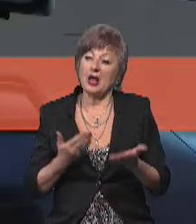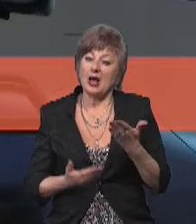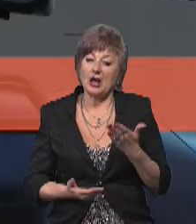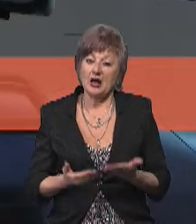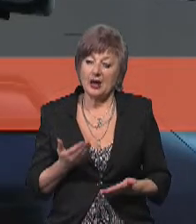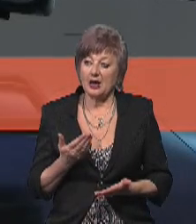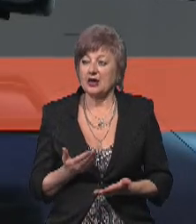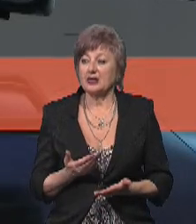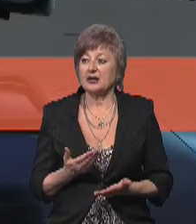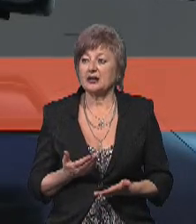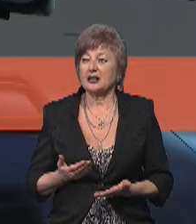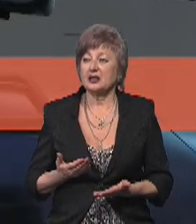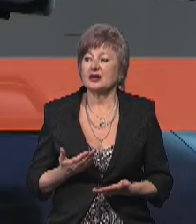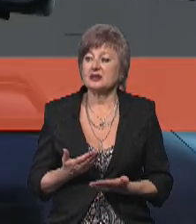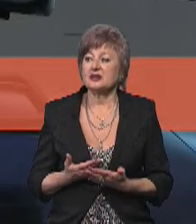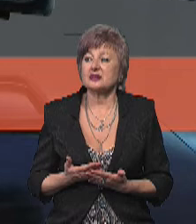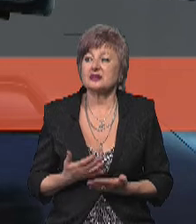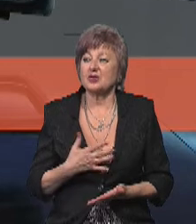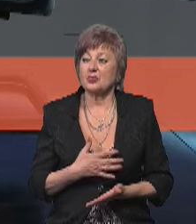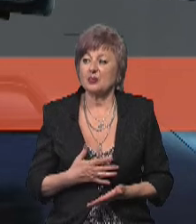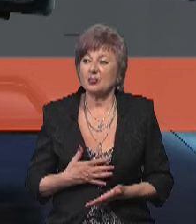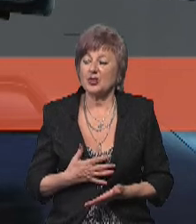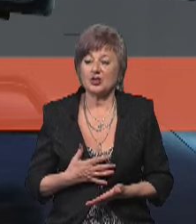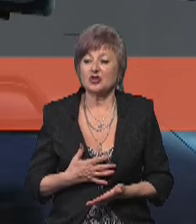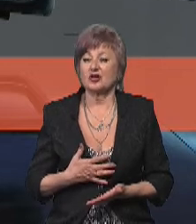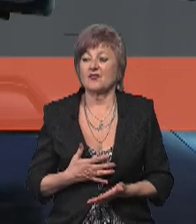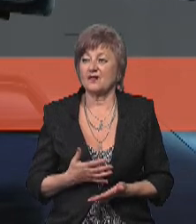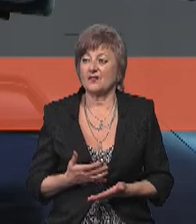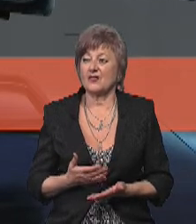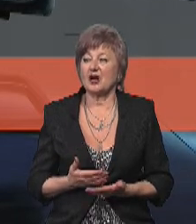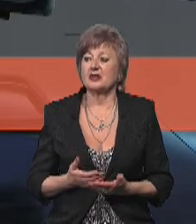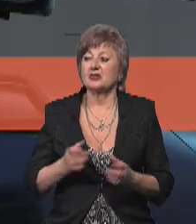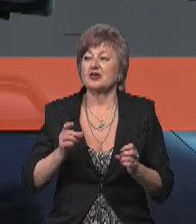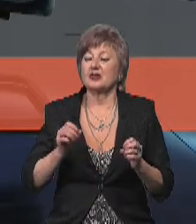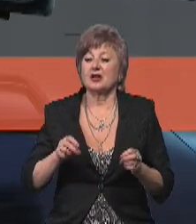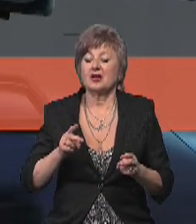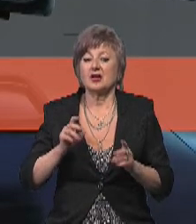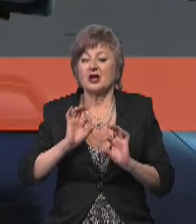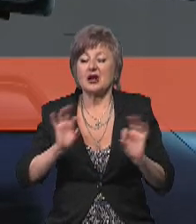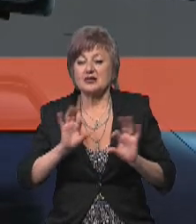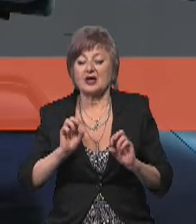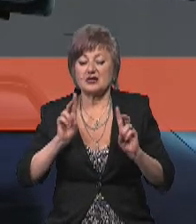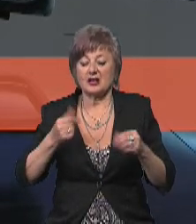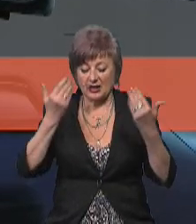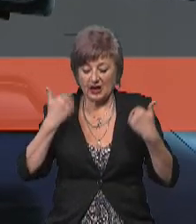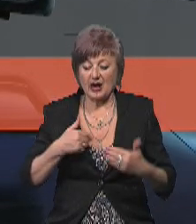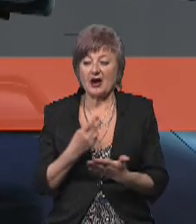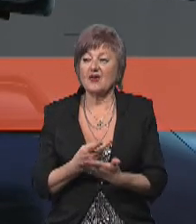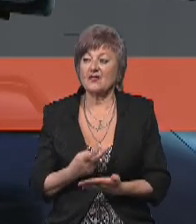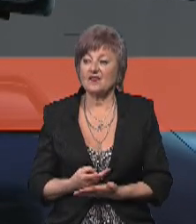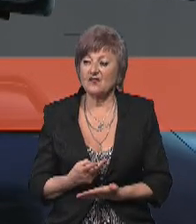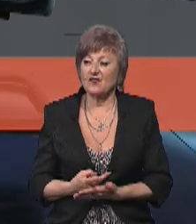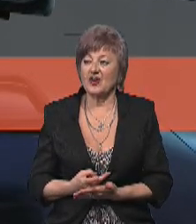люди переживають про те, що вони не можуть згадати, скільки було осіб, як вони виглядали, хто це були, чоловіки чи